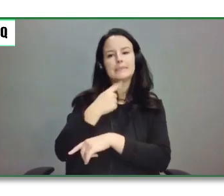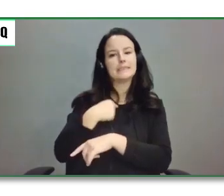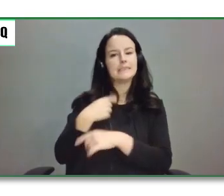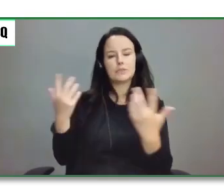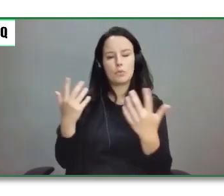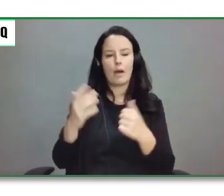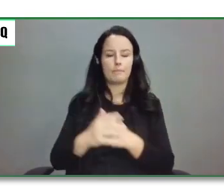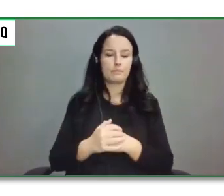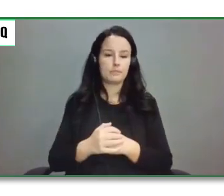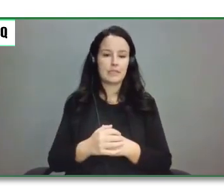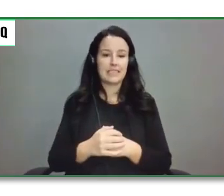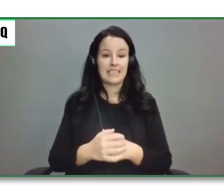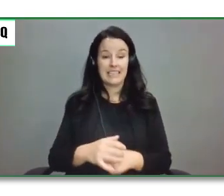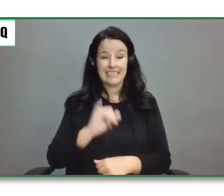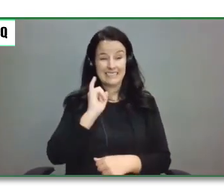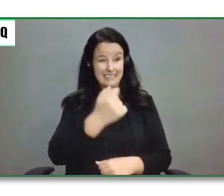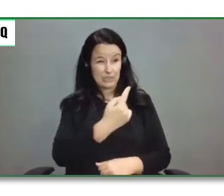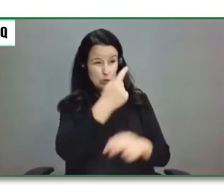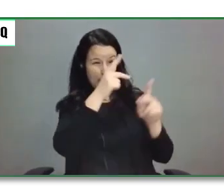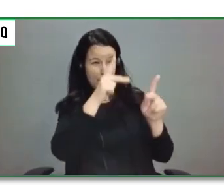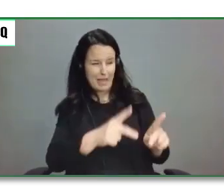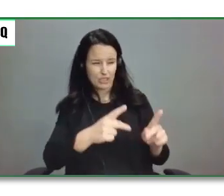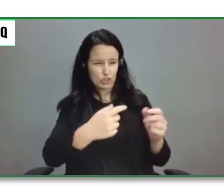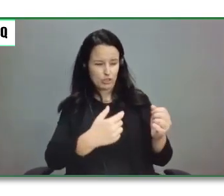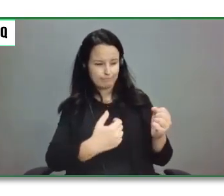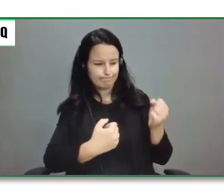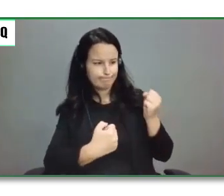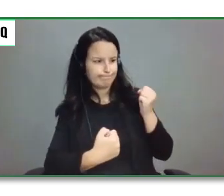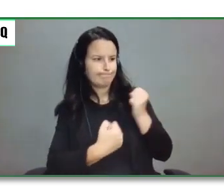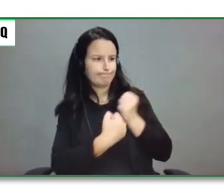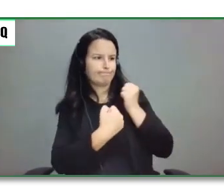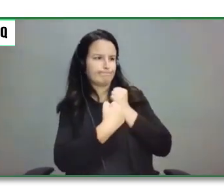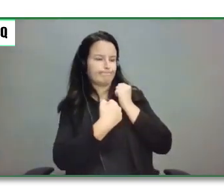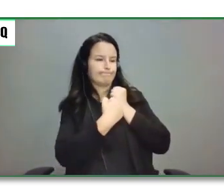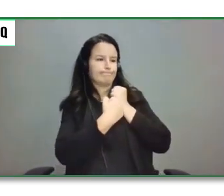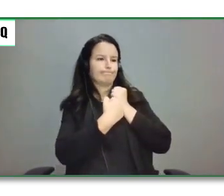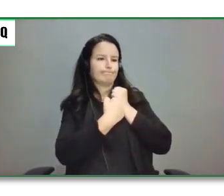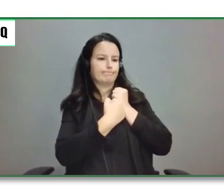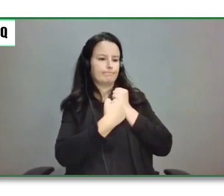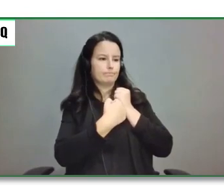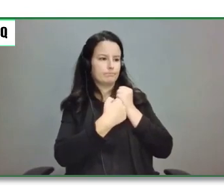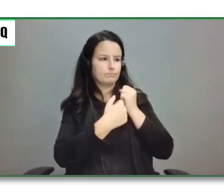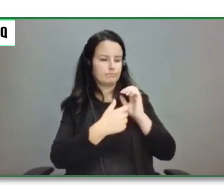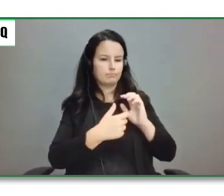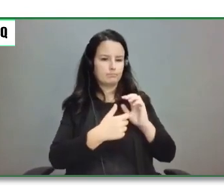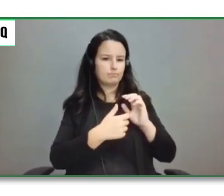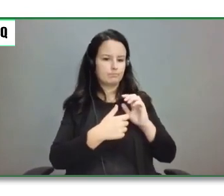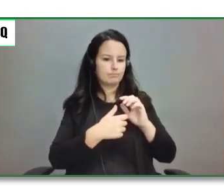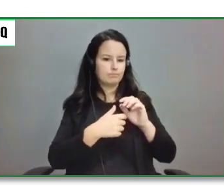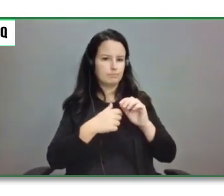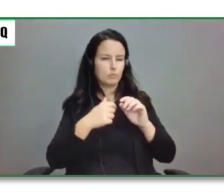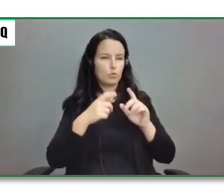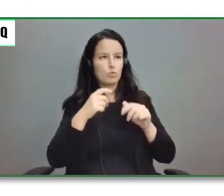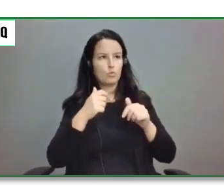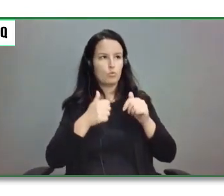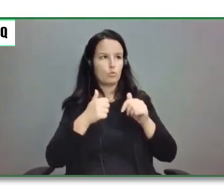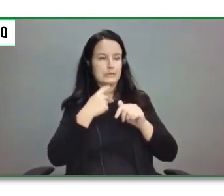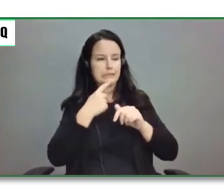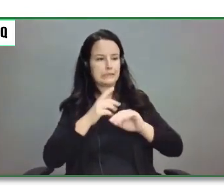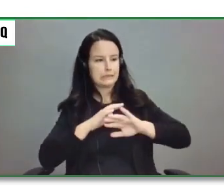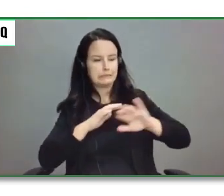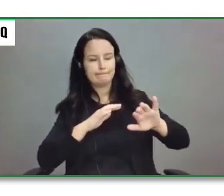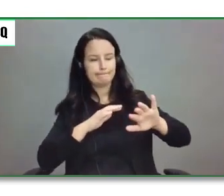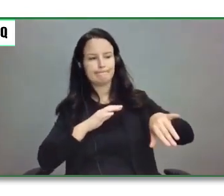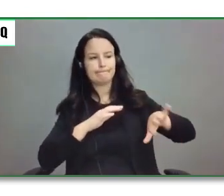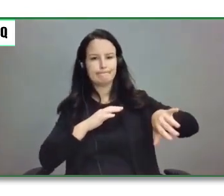lorsque quelqu'un est poussé dans la périphérie et mis sur la touche et qu'on lui dit qu'elle